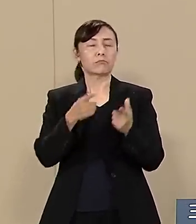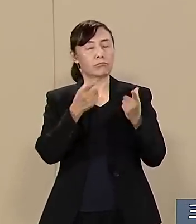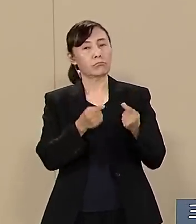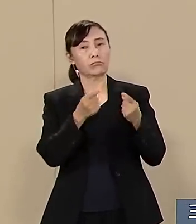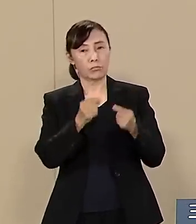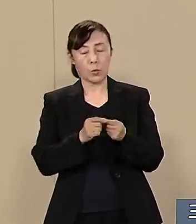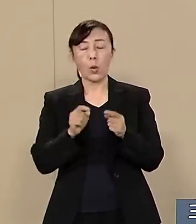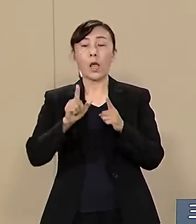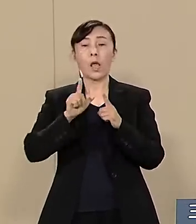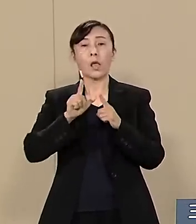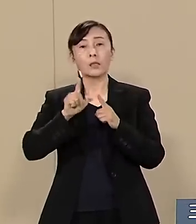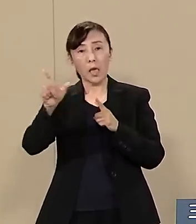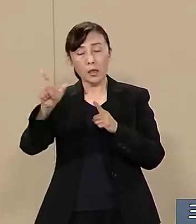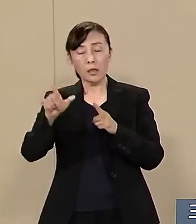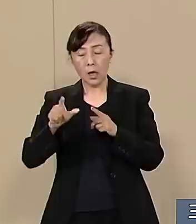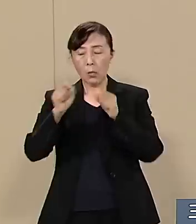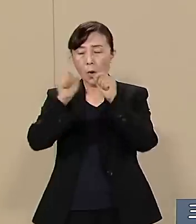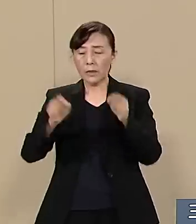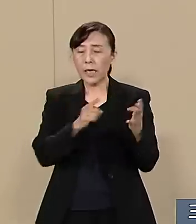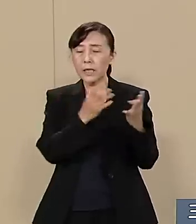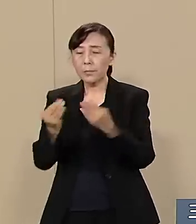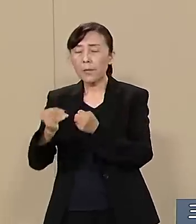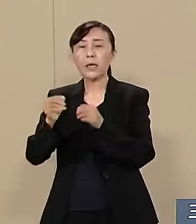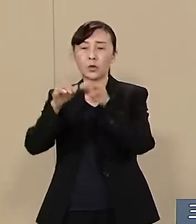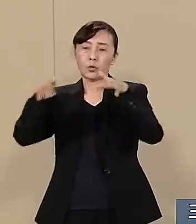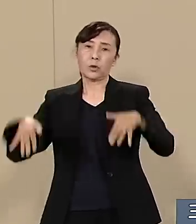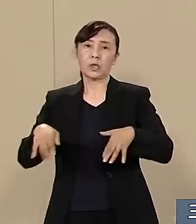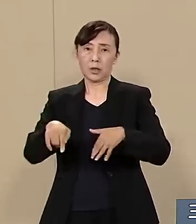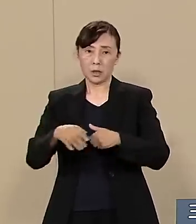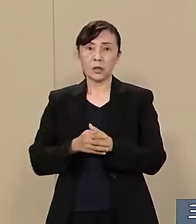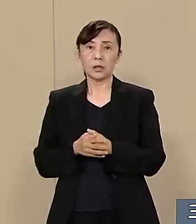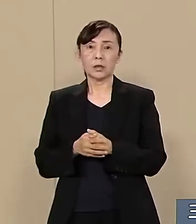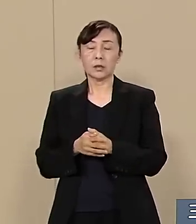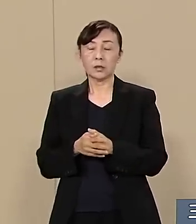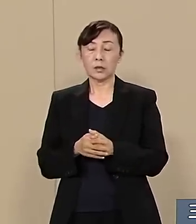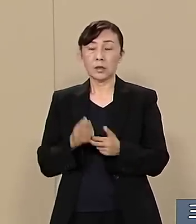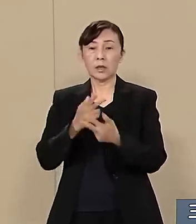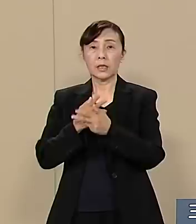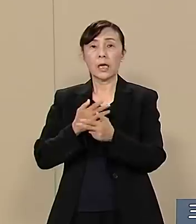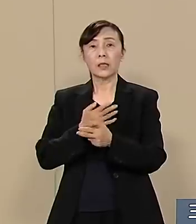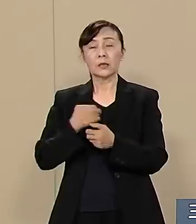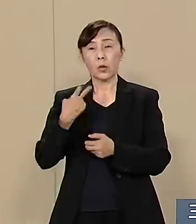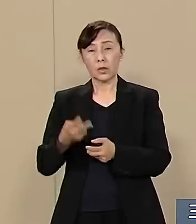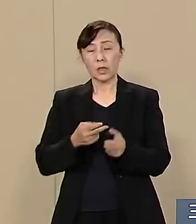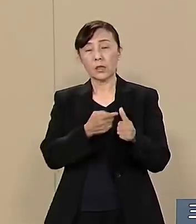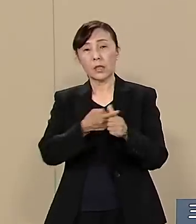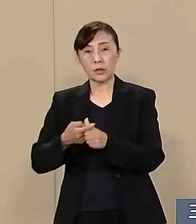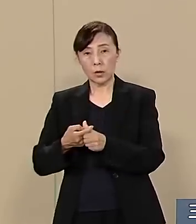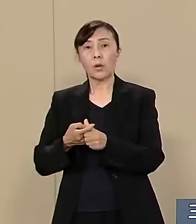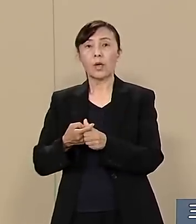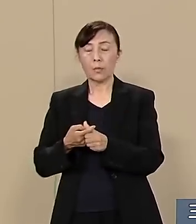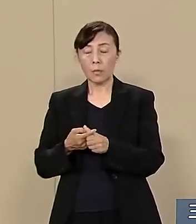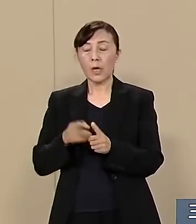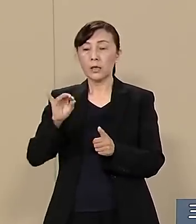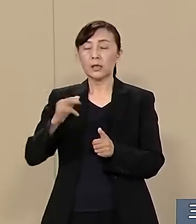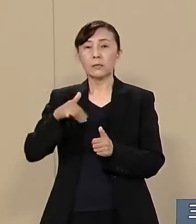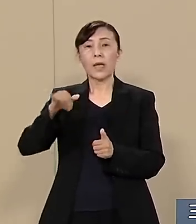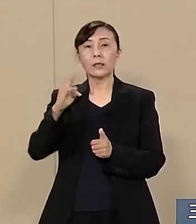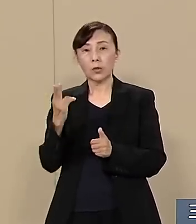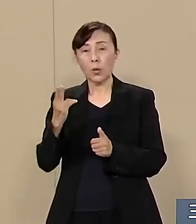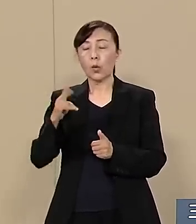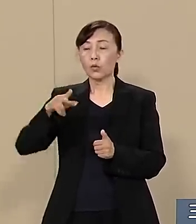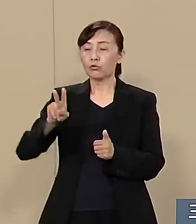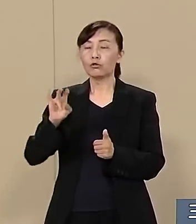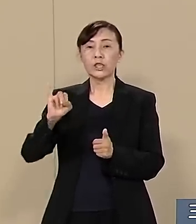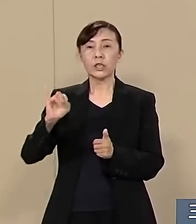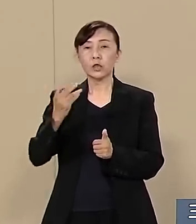このように nhk は問題だらけの組織なんです北朝鮮の拉致犯罪について言いませんチベットウイグルで起きている